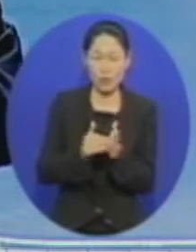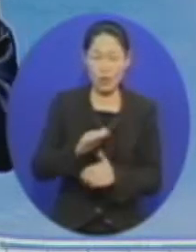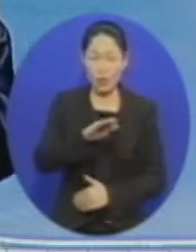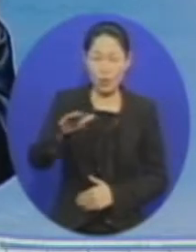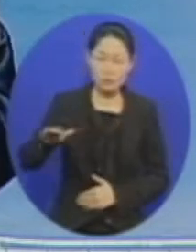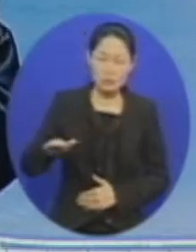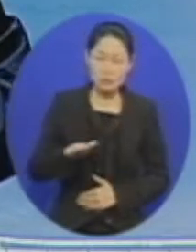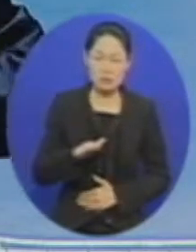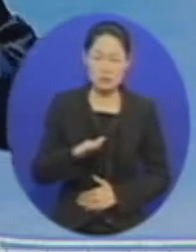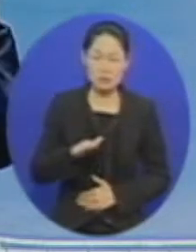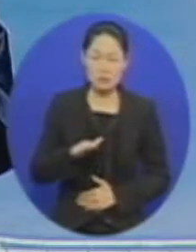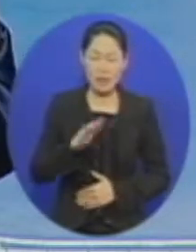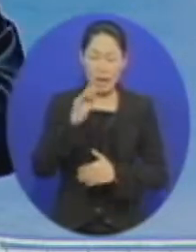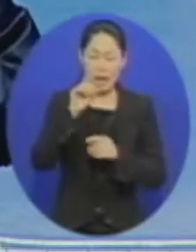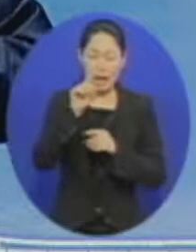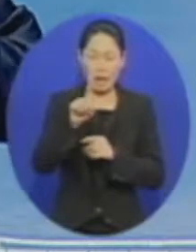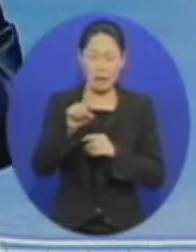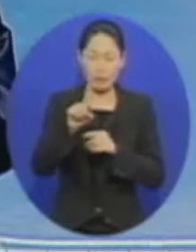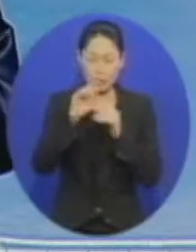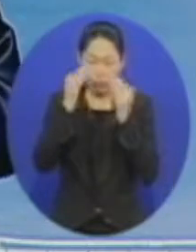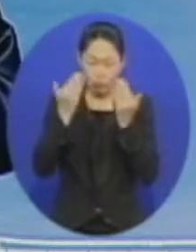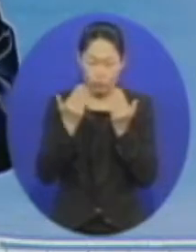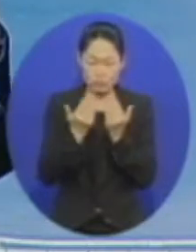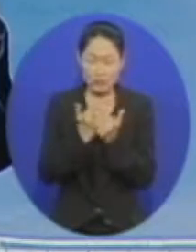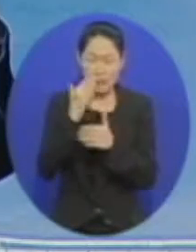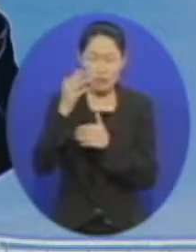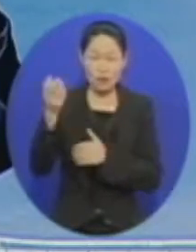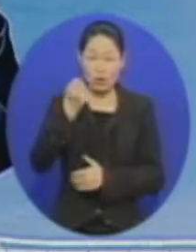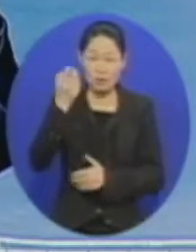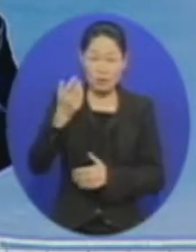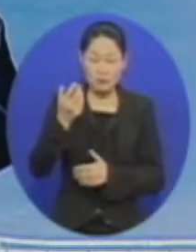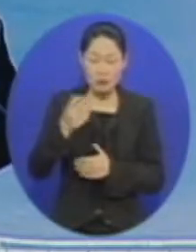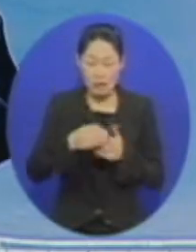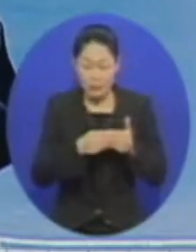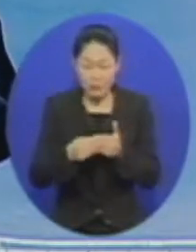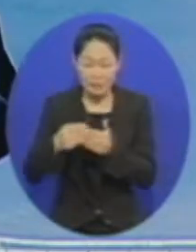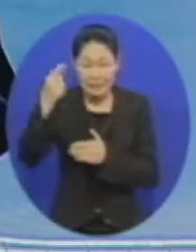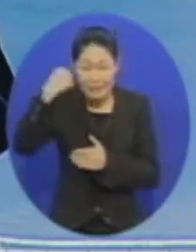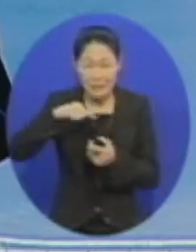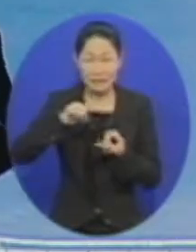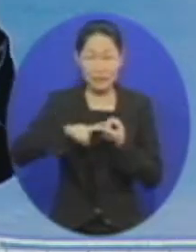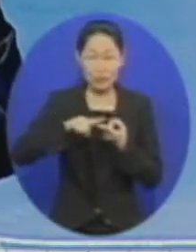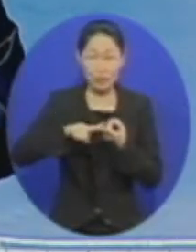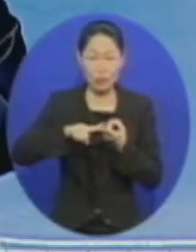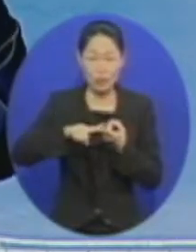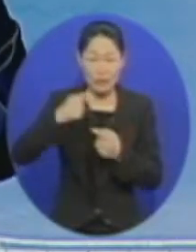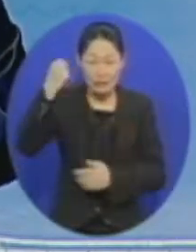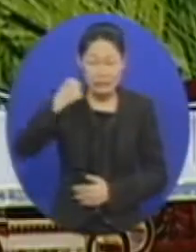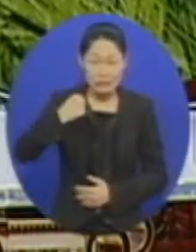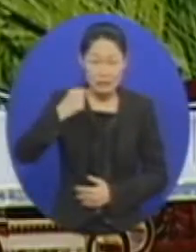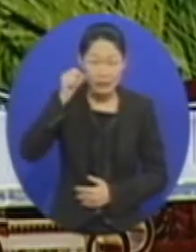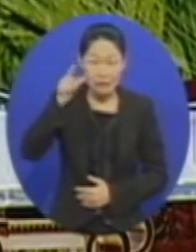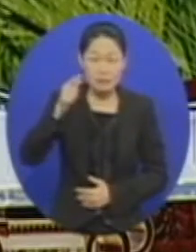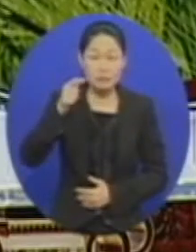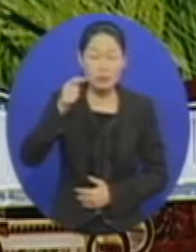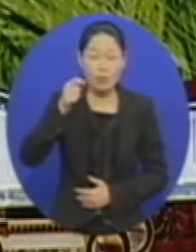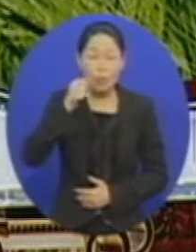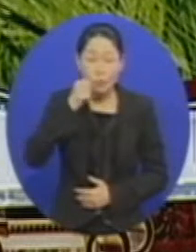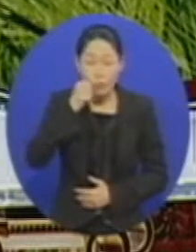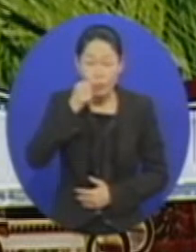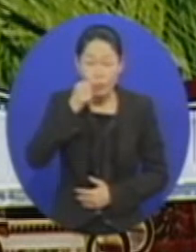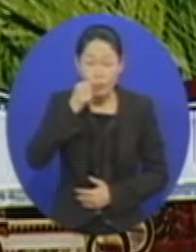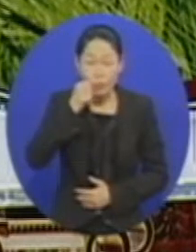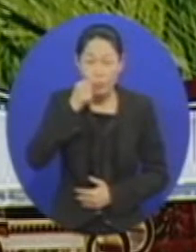여러분이 하나하나 성령께서 인도하신다 고 느끼는 대로 느껴지지 않고 깨달아 지지 않으면 할 수가 없지만